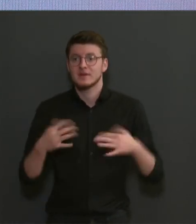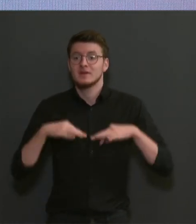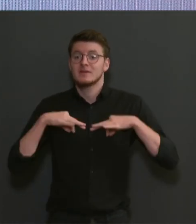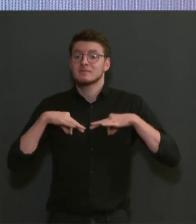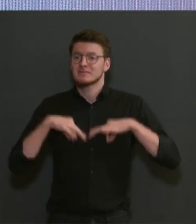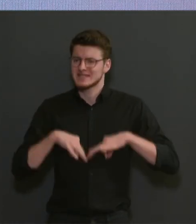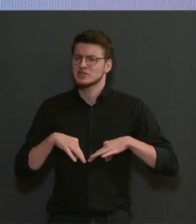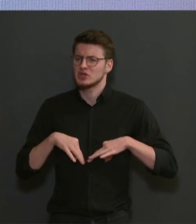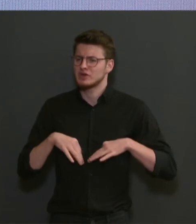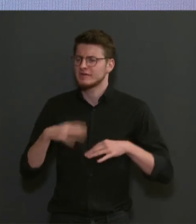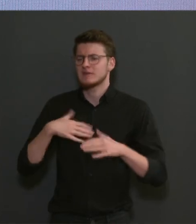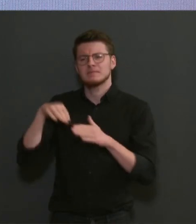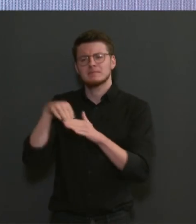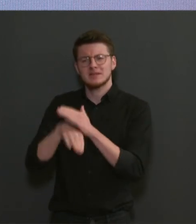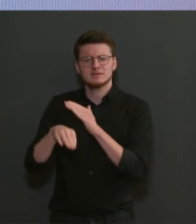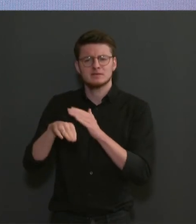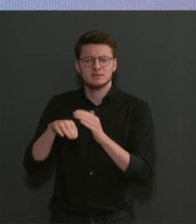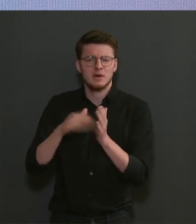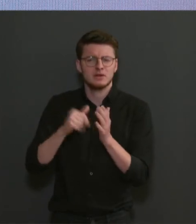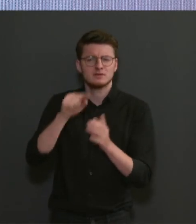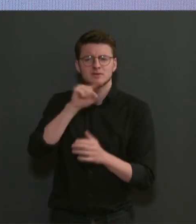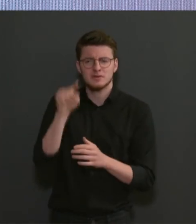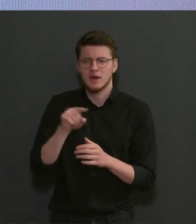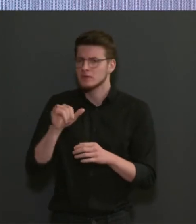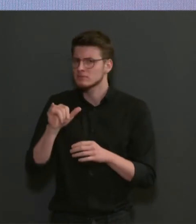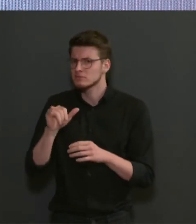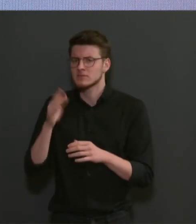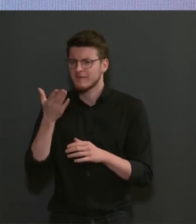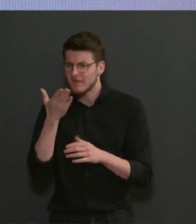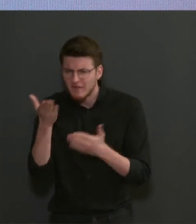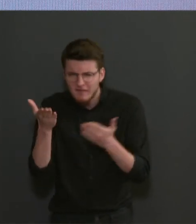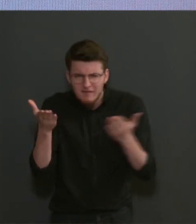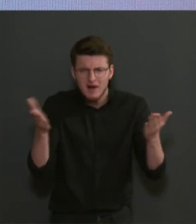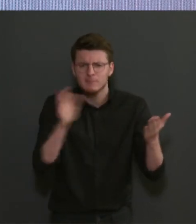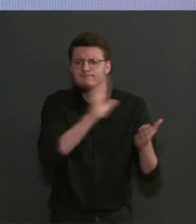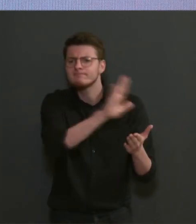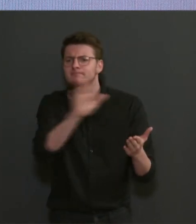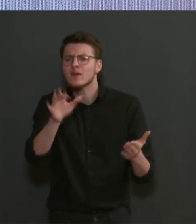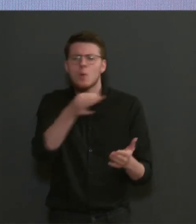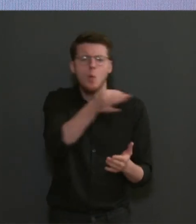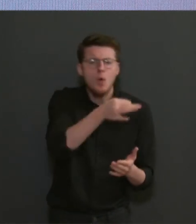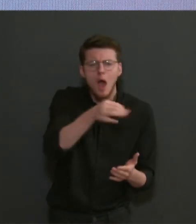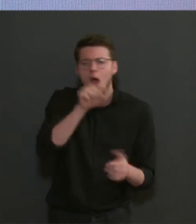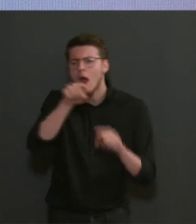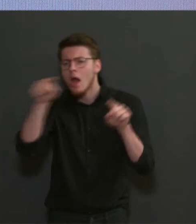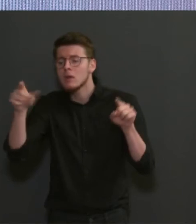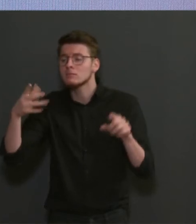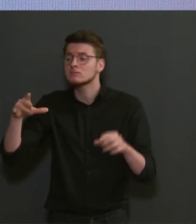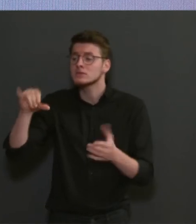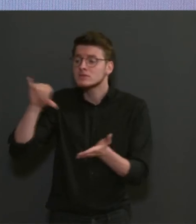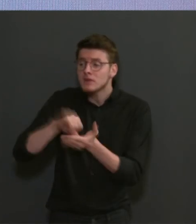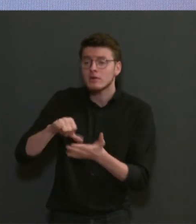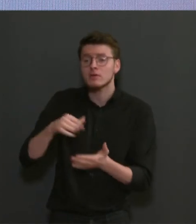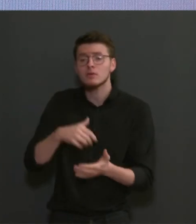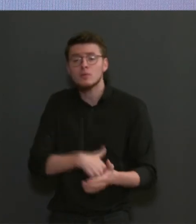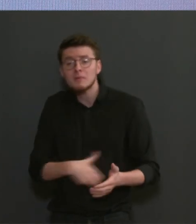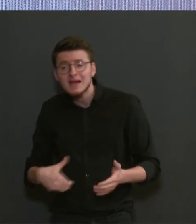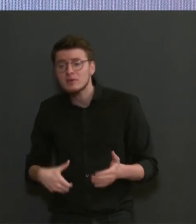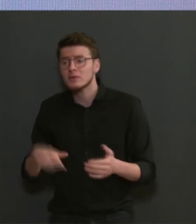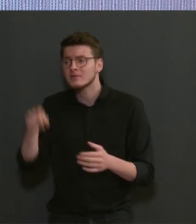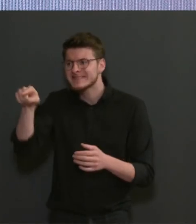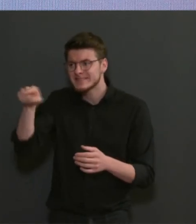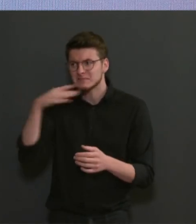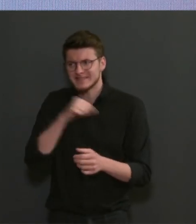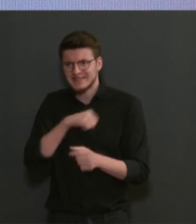aan de lokale overheden om aandachtig te zijn voor locaties waar veel volk wordt verwacht en om indien nodig de nodige maatregelen